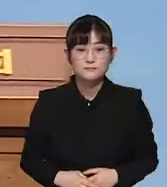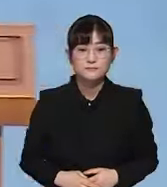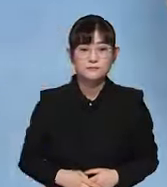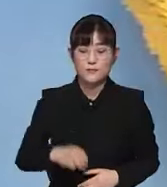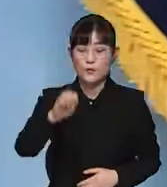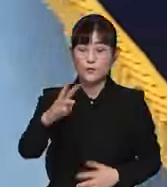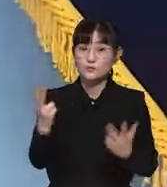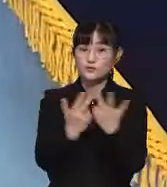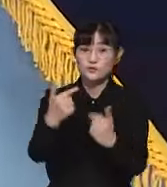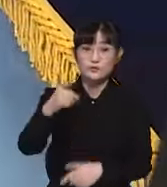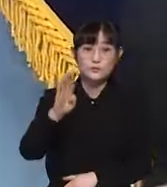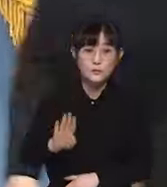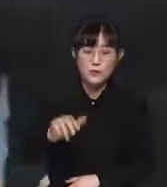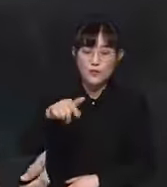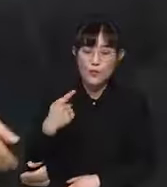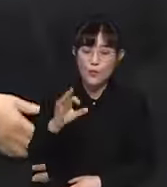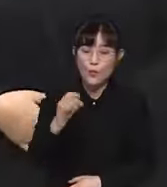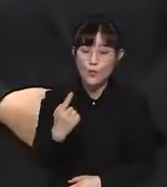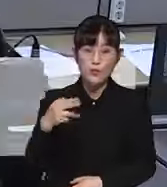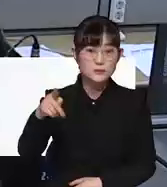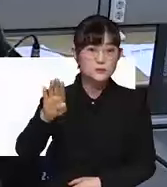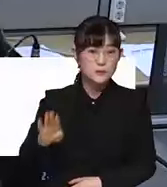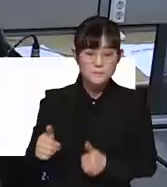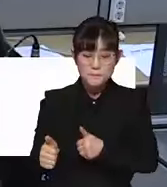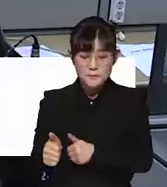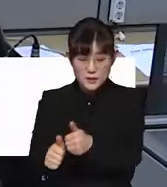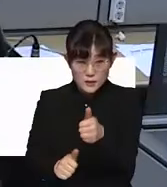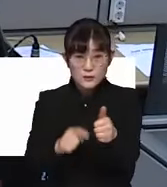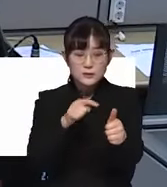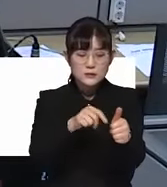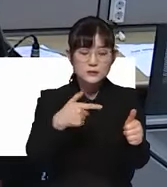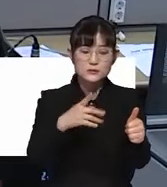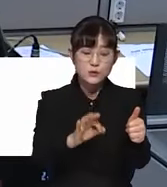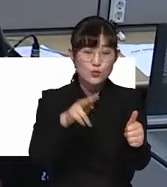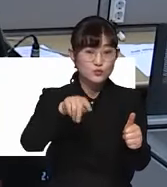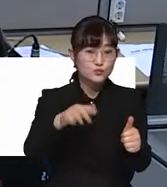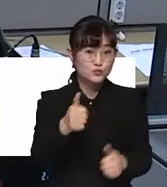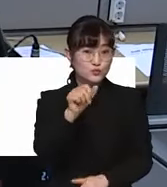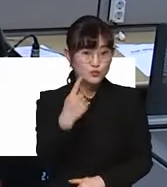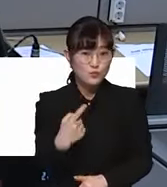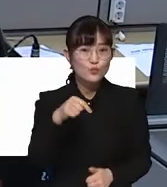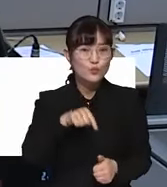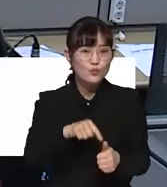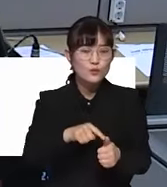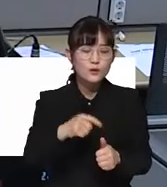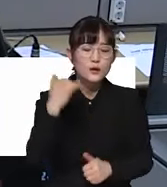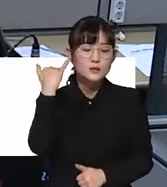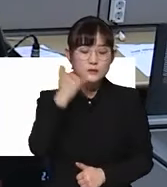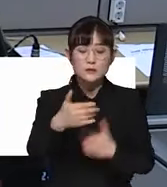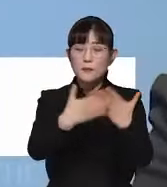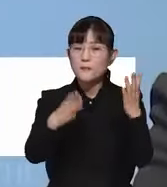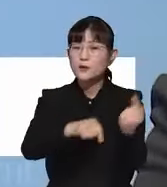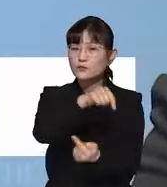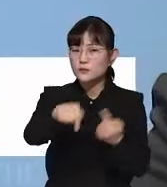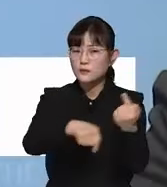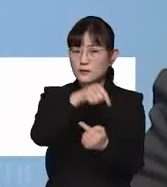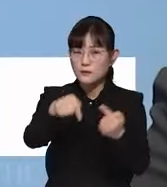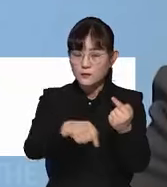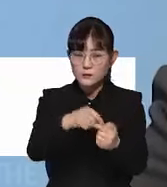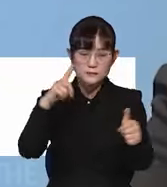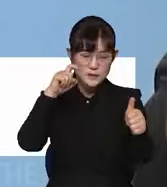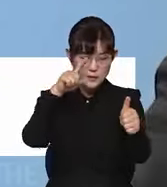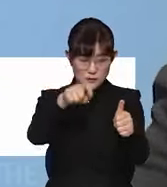광주 북갑의 조호섭 후보 측이 경선에서 이겨 공천을 받게 된 정준호 후보가 전화방을 불법 운영했다는 의혹을